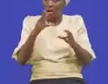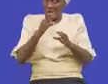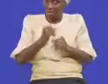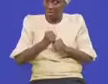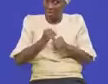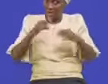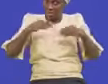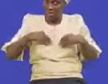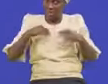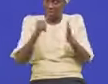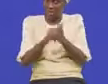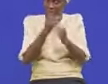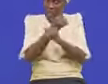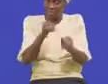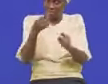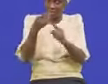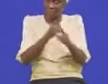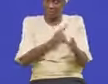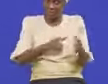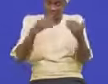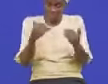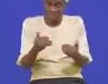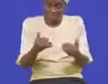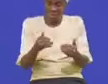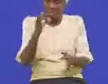Ne xɔ aƒetɔ be ɖeɖe kpɔkpɔa fi la.